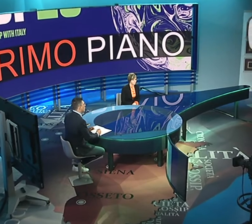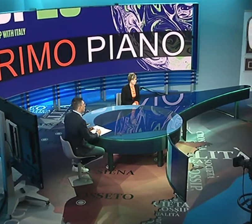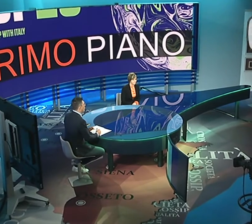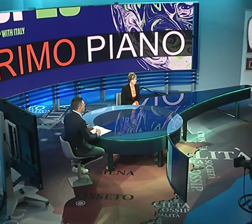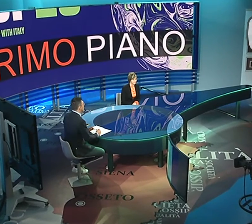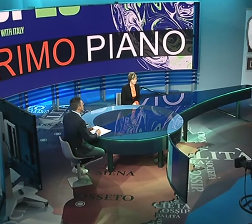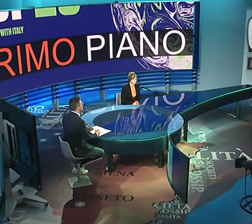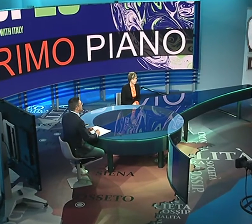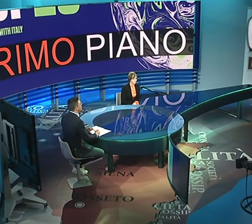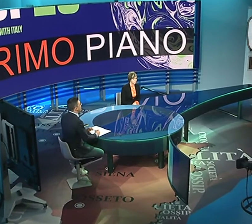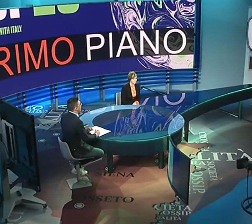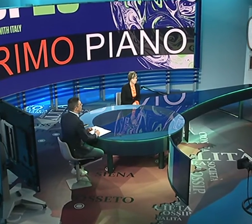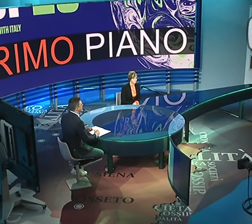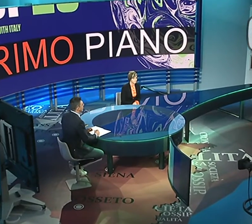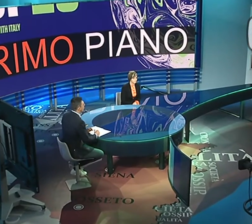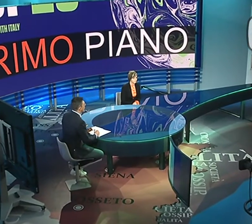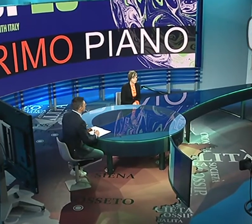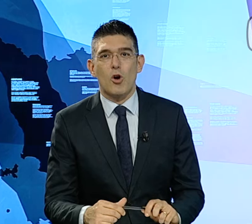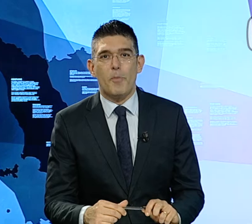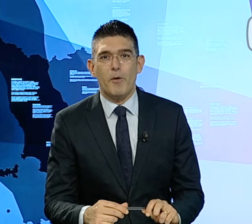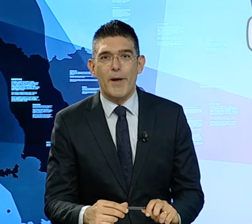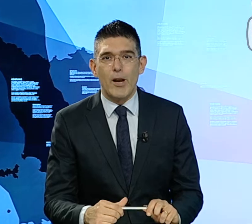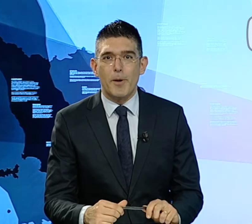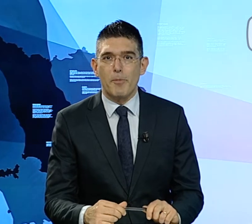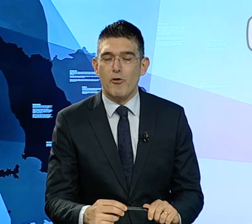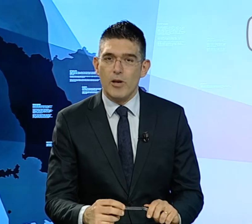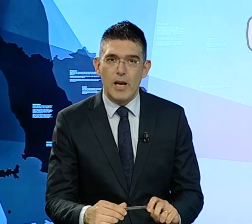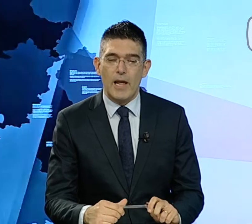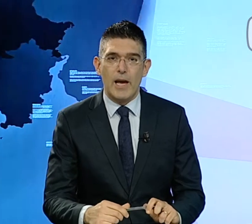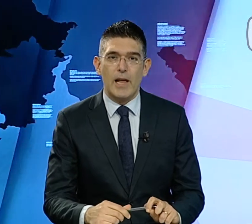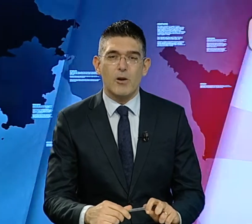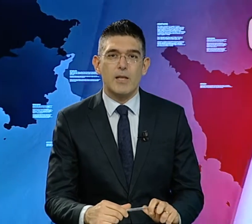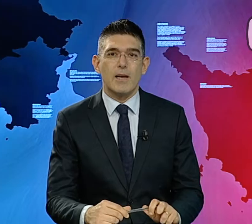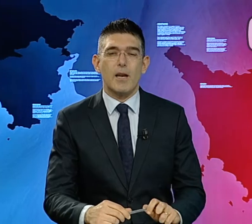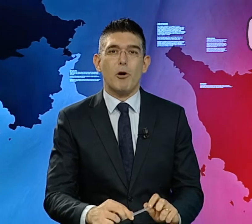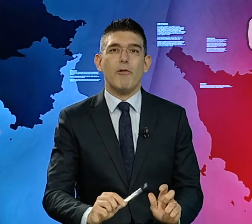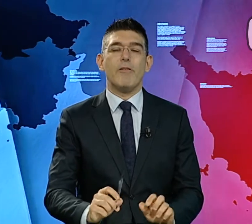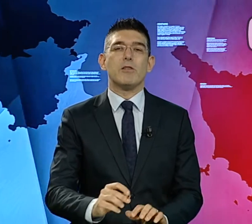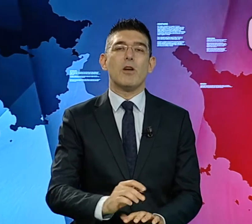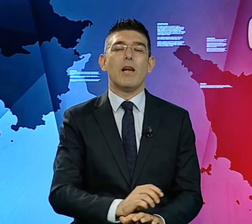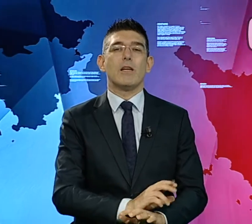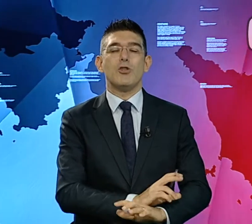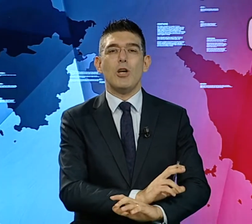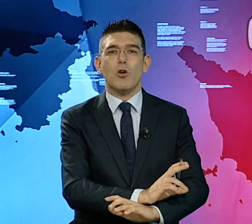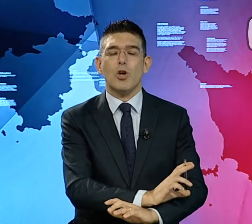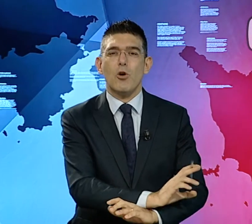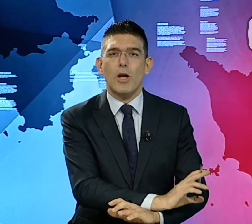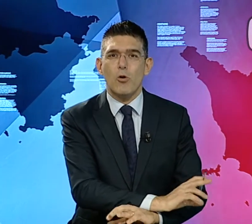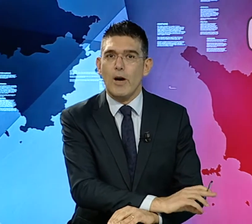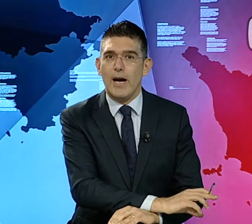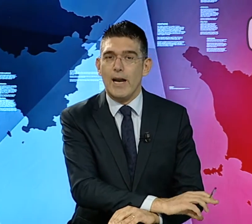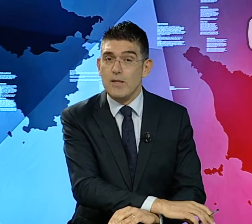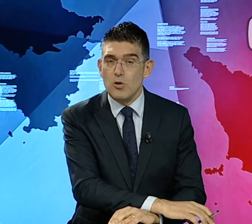Buon pomeriggio, buon inizio di settimana come sempre con il nostro primo piano per approfondire le notizie che da poco avete visto nella TG oggi